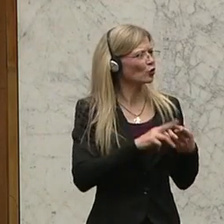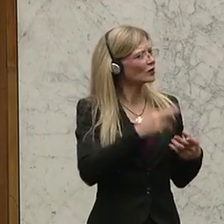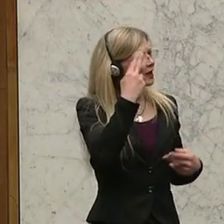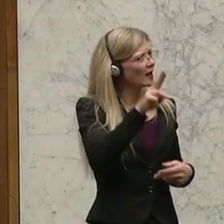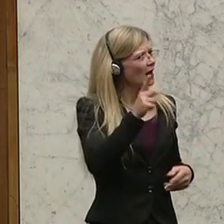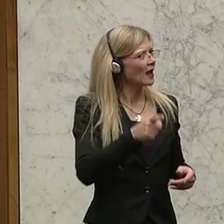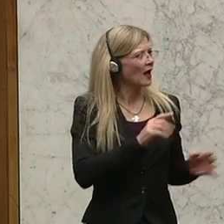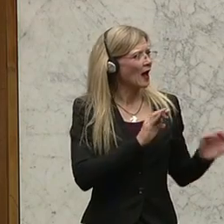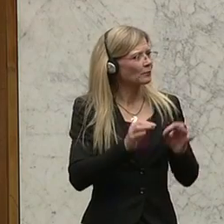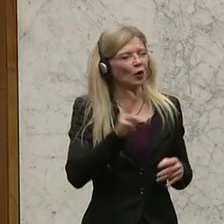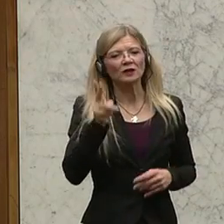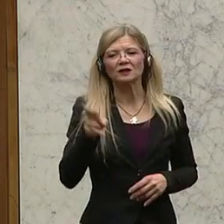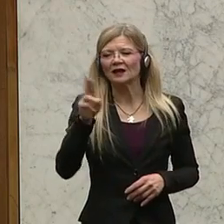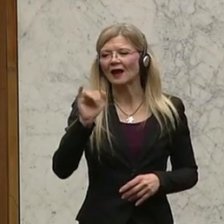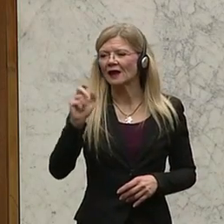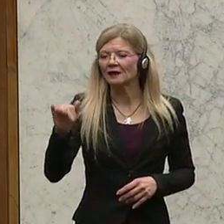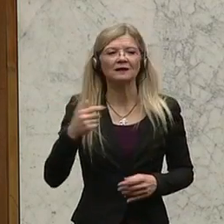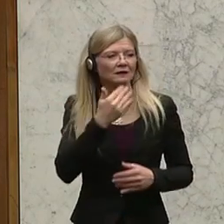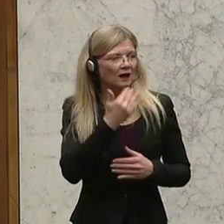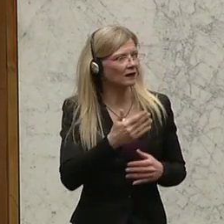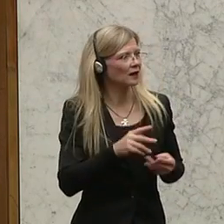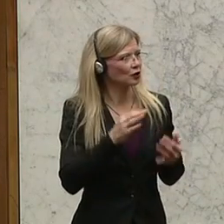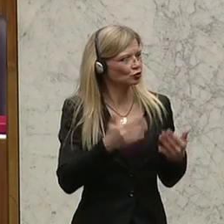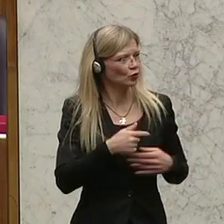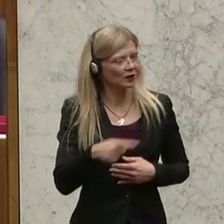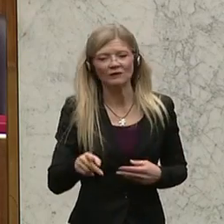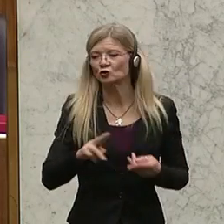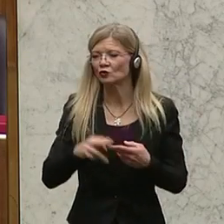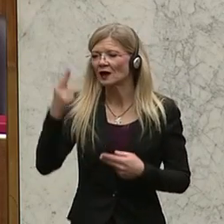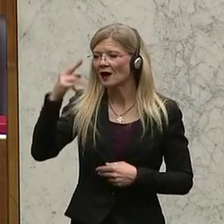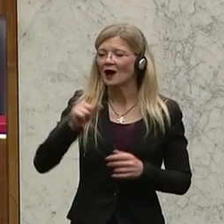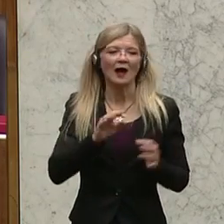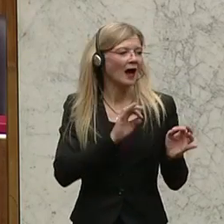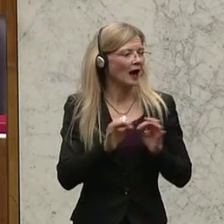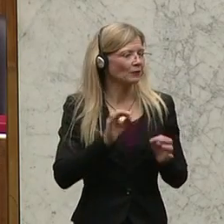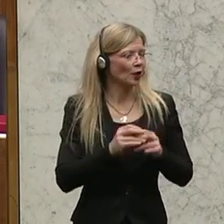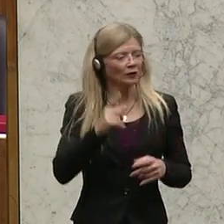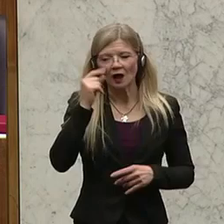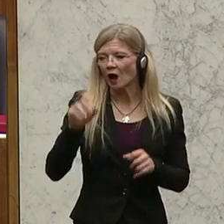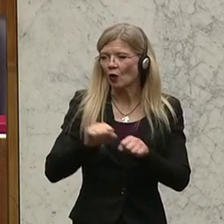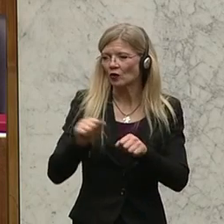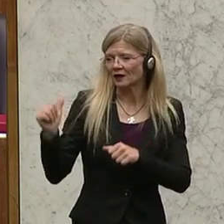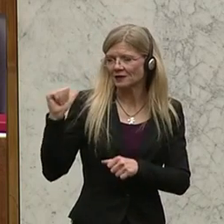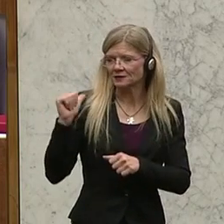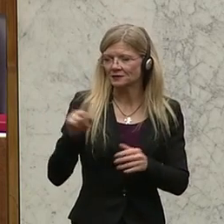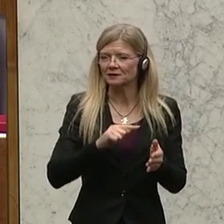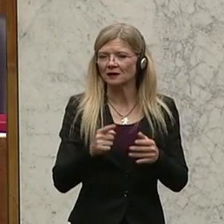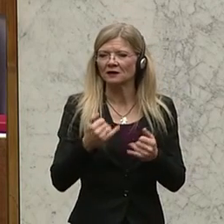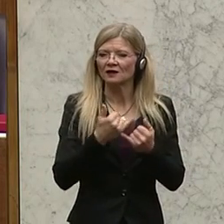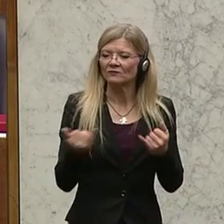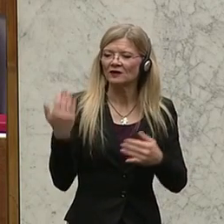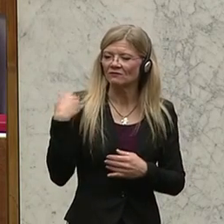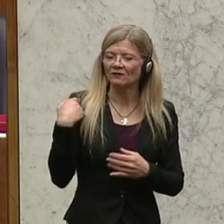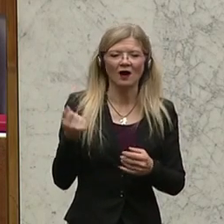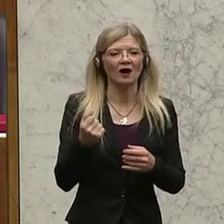sehr dankbar für den Hinweis, und auch Abgeordneter Auer hat gestern bei der Präsentation des Arbeitsübereinkommens darauf hingewiesen,